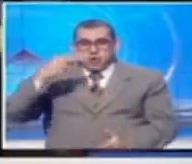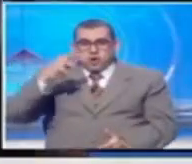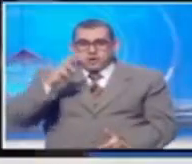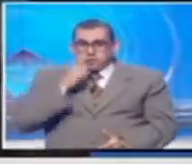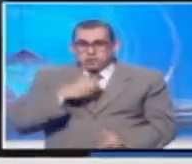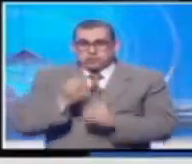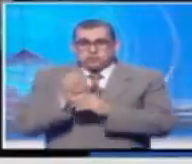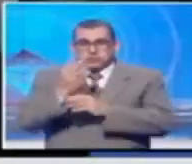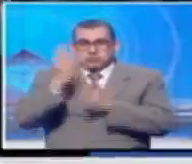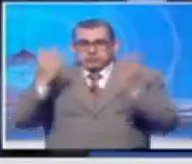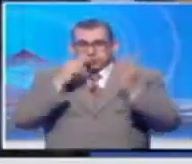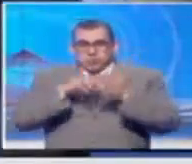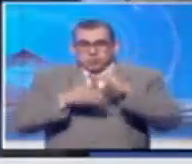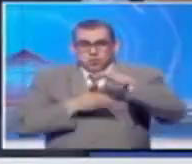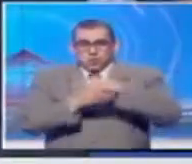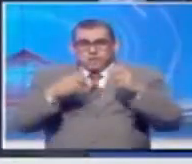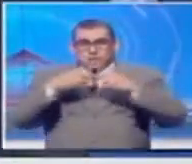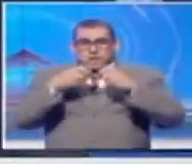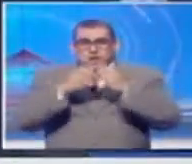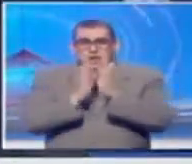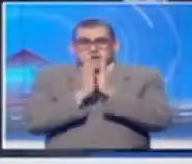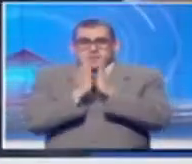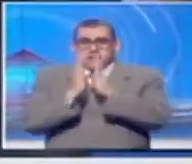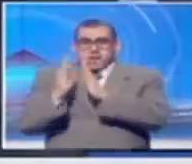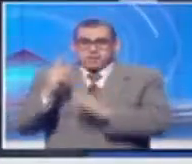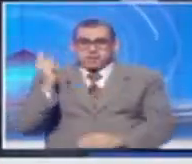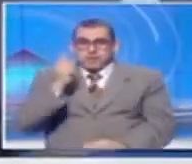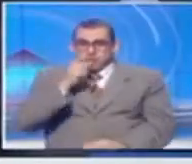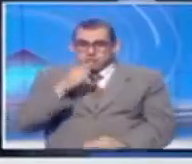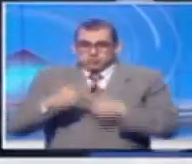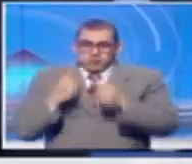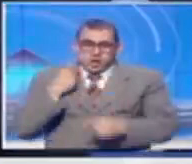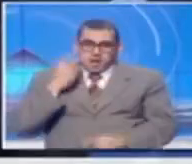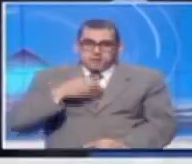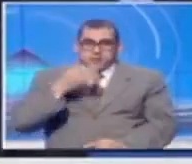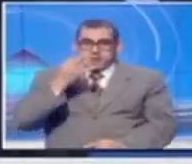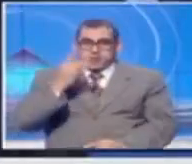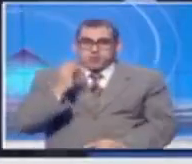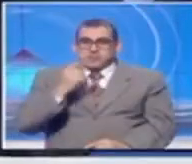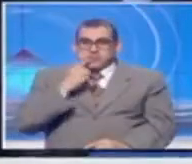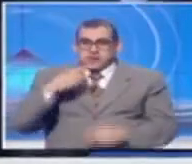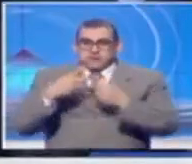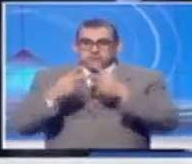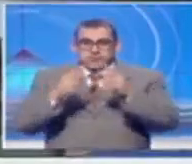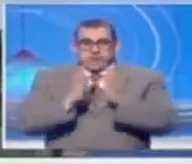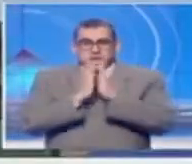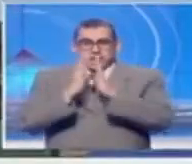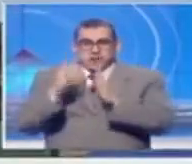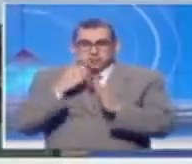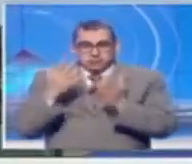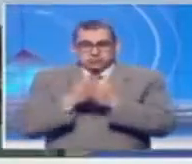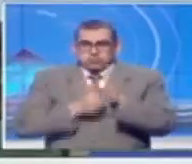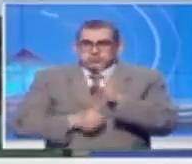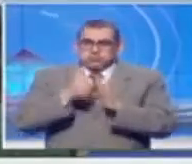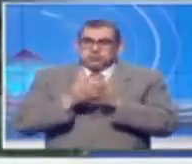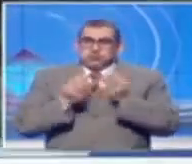جديد من داخل قاعة المنارة بمعرض الكتاب الدولي في دورته 53، الذي شهد نجاحا